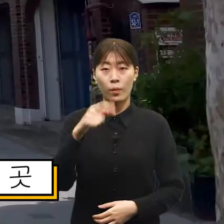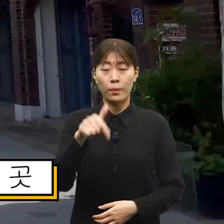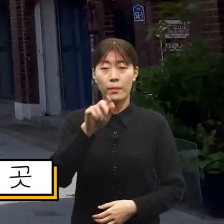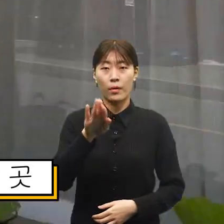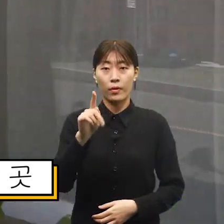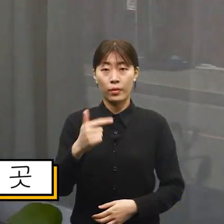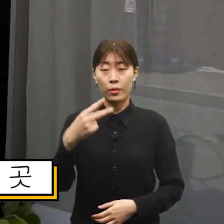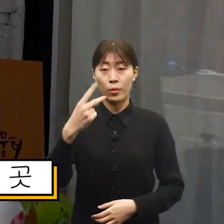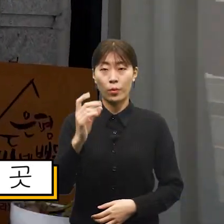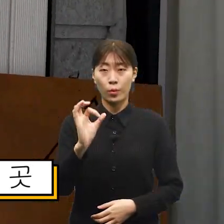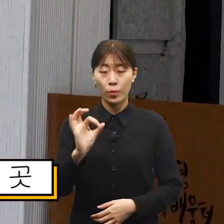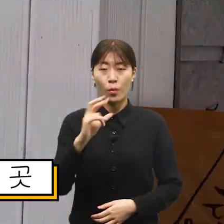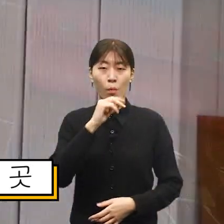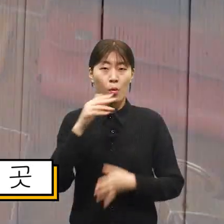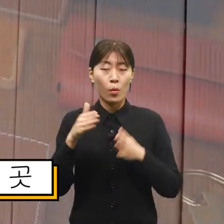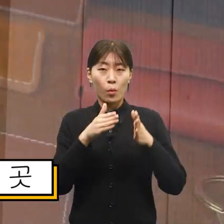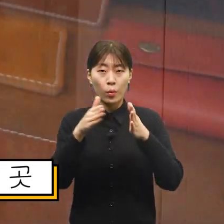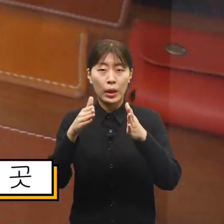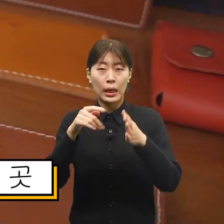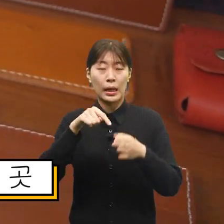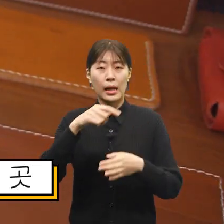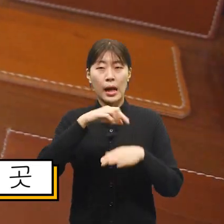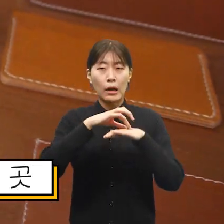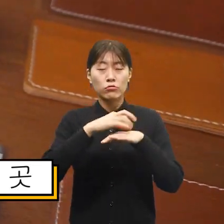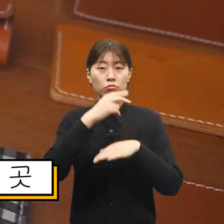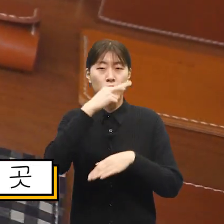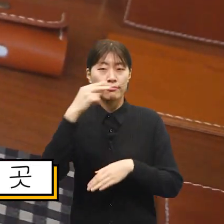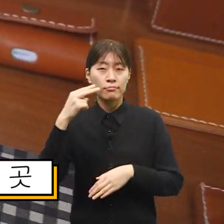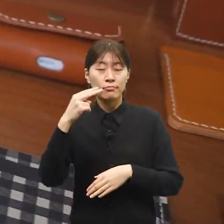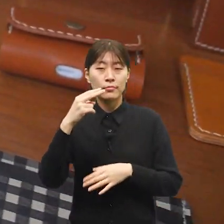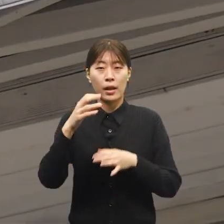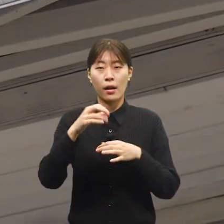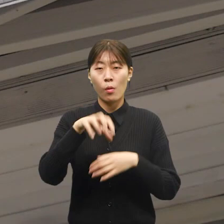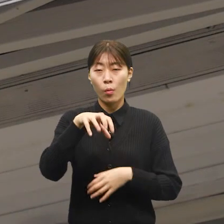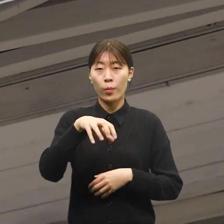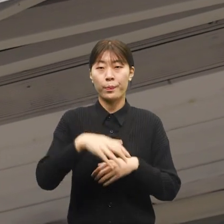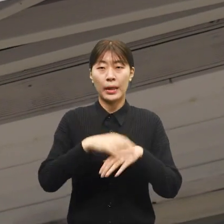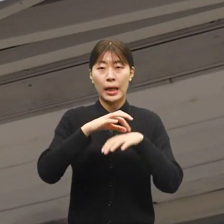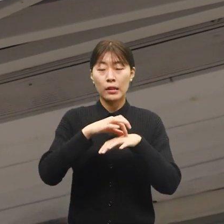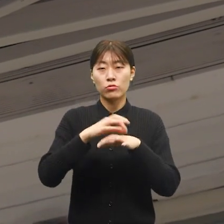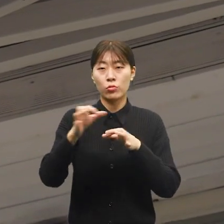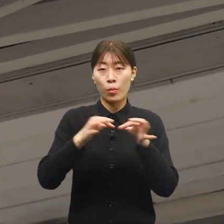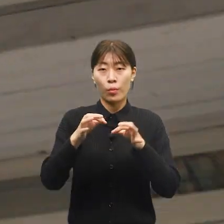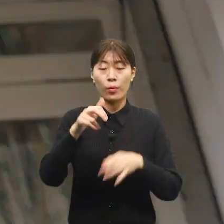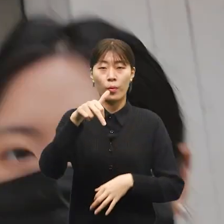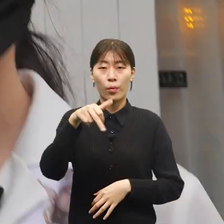녹번동 골목길 사이 은은한 가죽 냄새가 반기는 곳 코듀로이